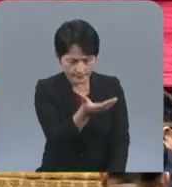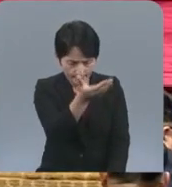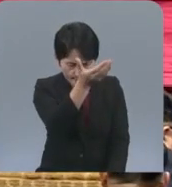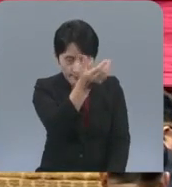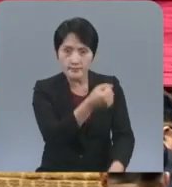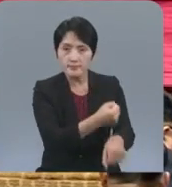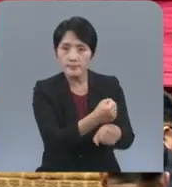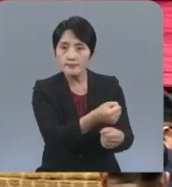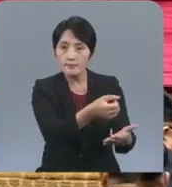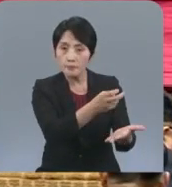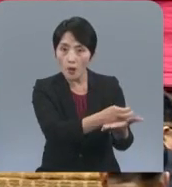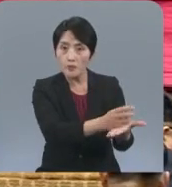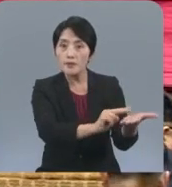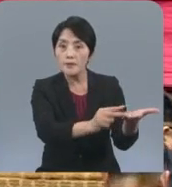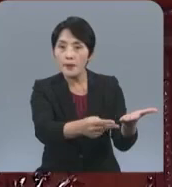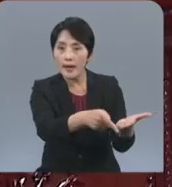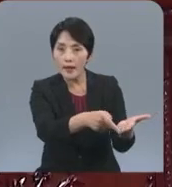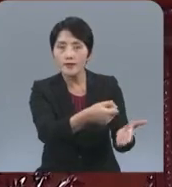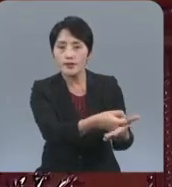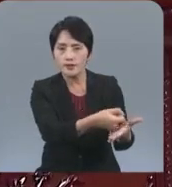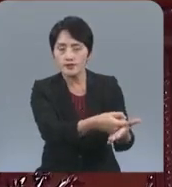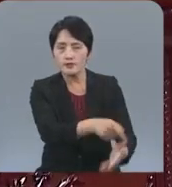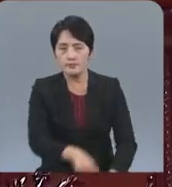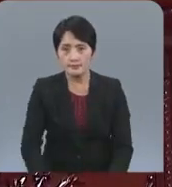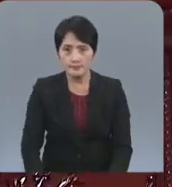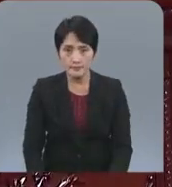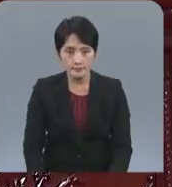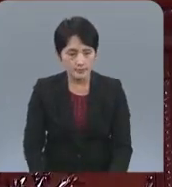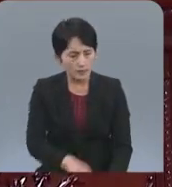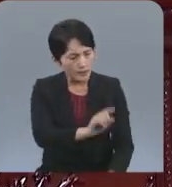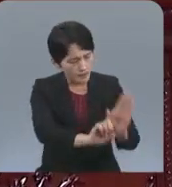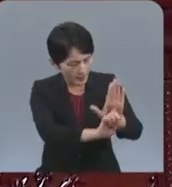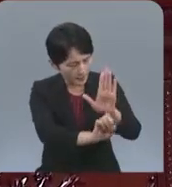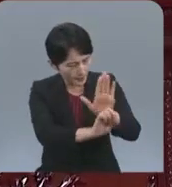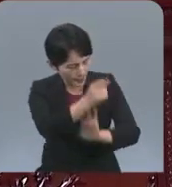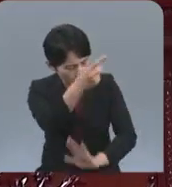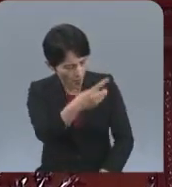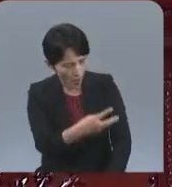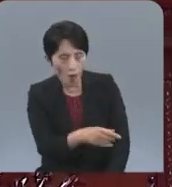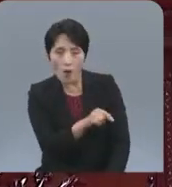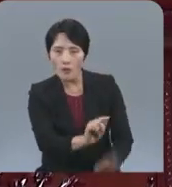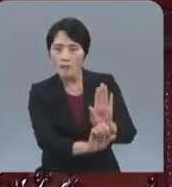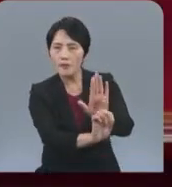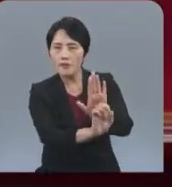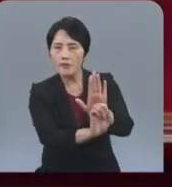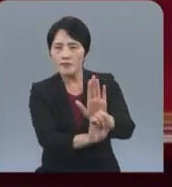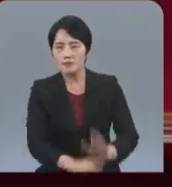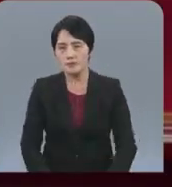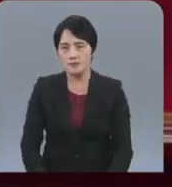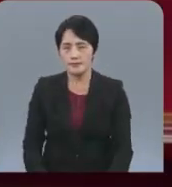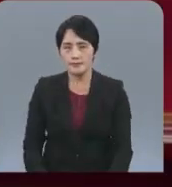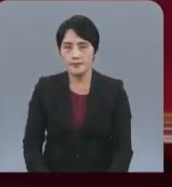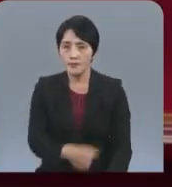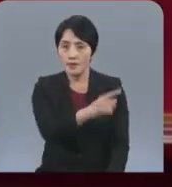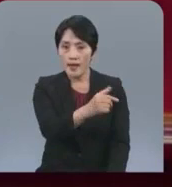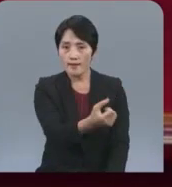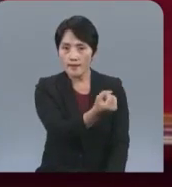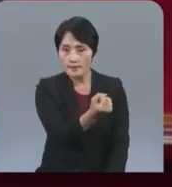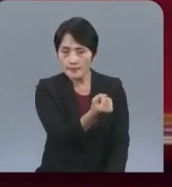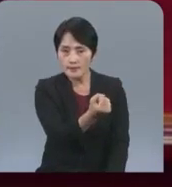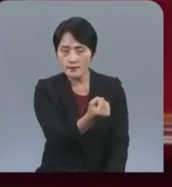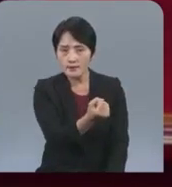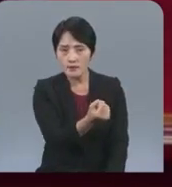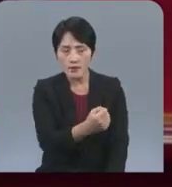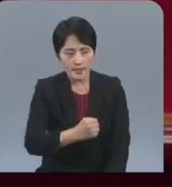четвёртого октября агентством в ставках в Соединённые Штаты не только угрожают КНДР Ну и раскрывают свои